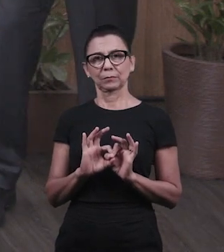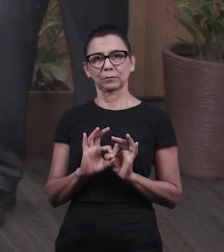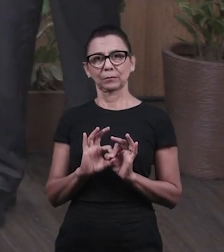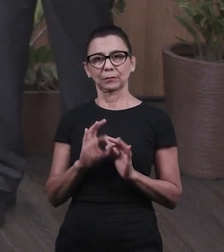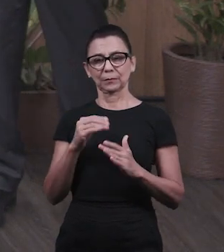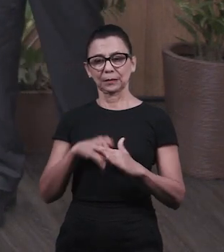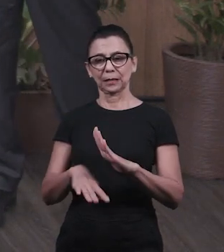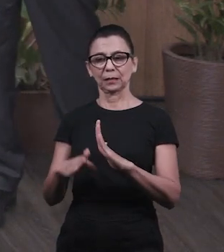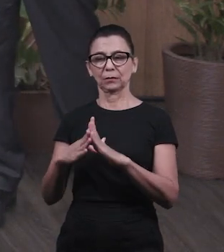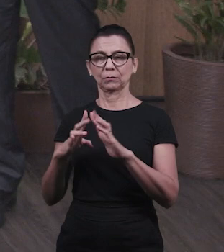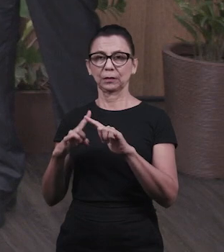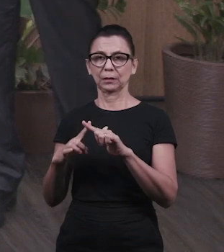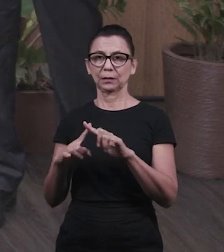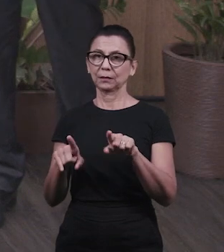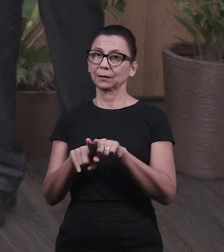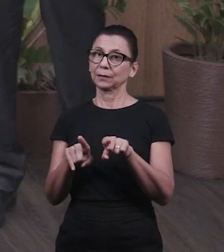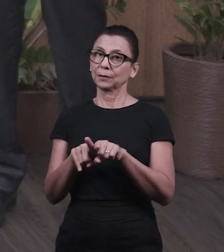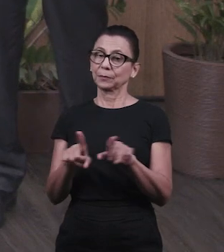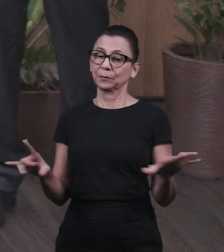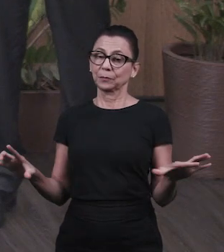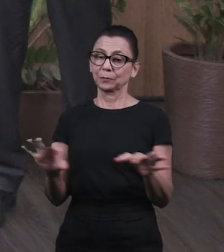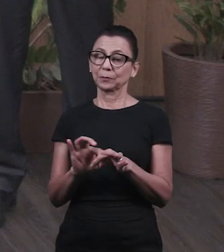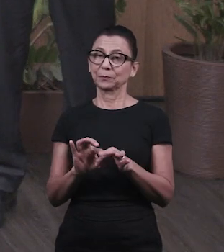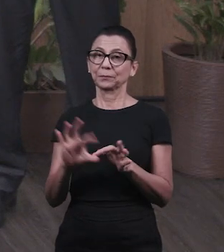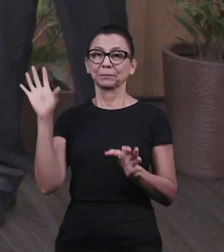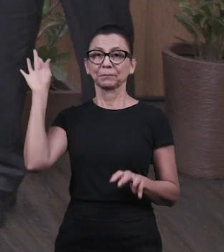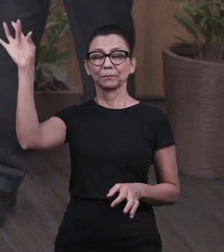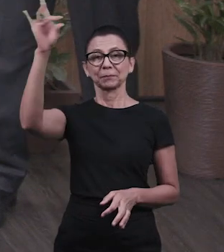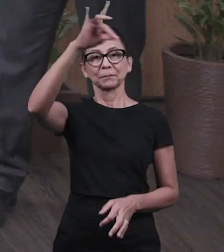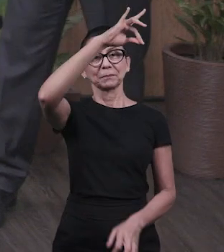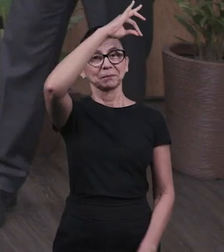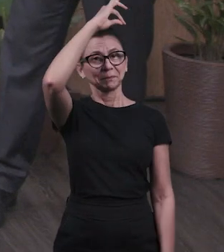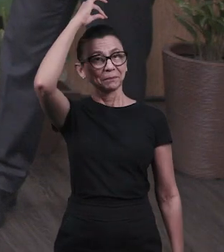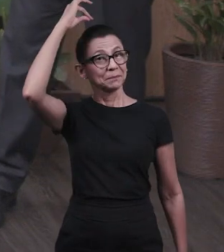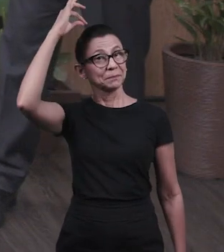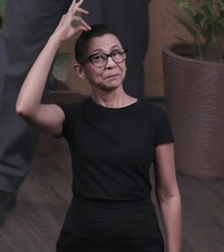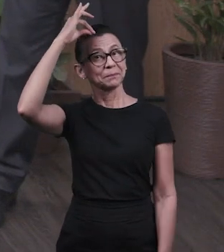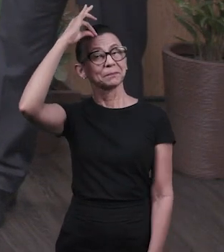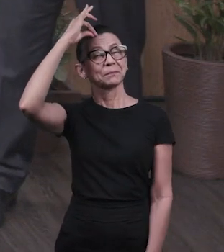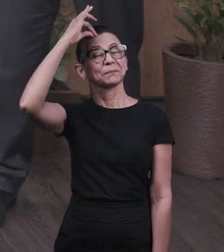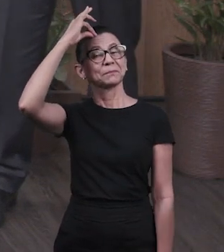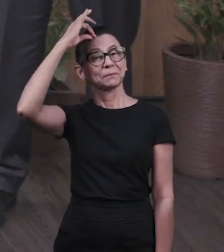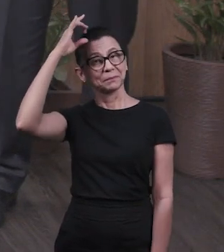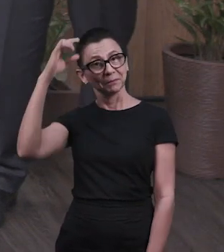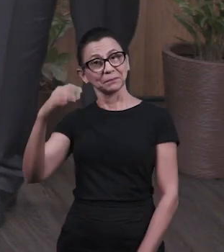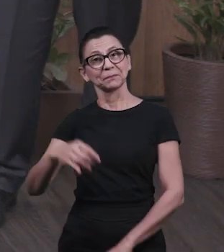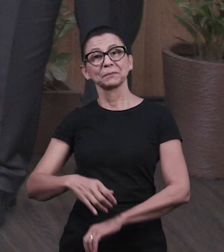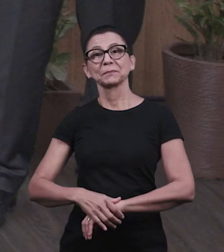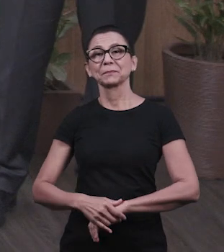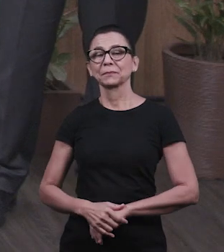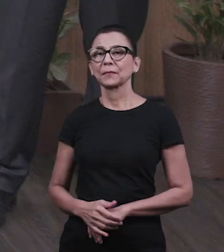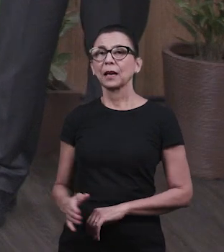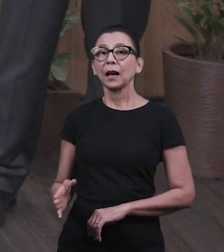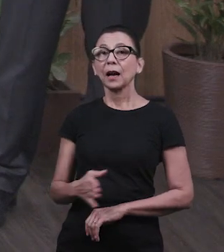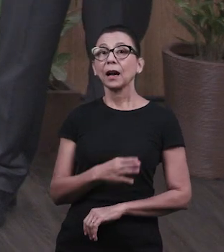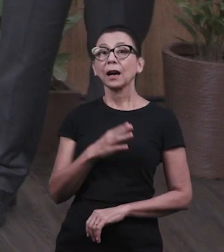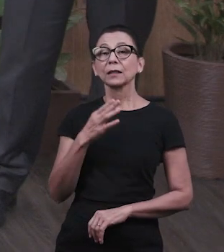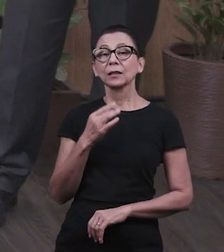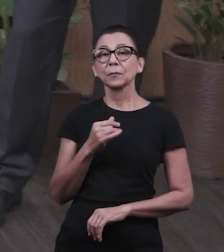Святым. И еще был другой элемент,